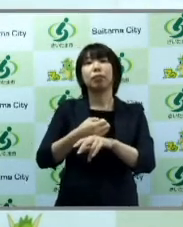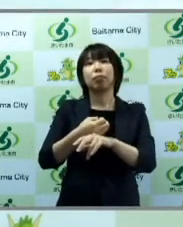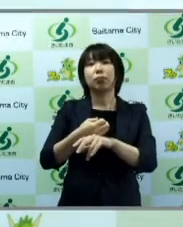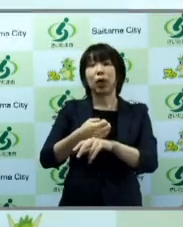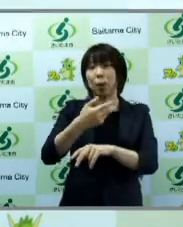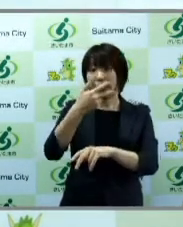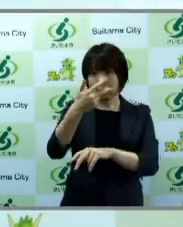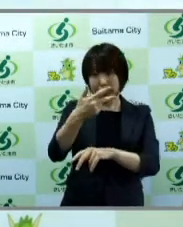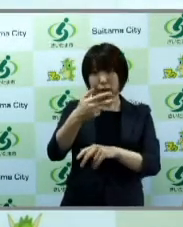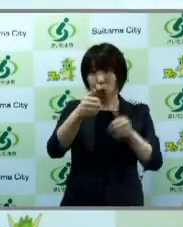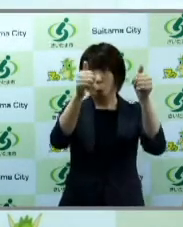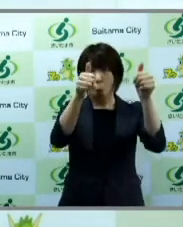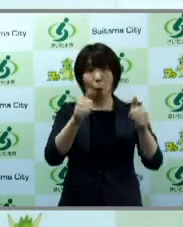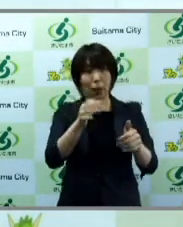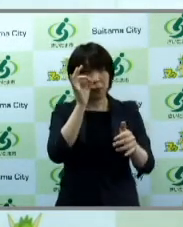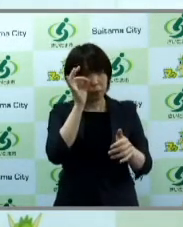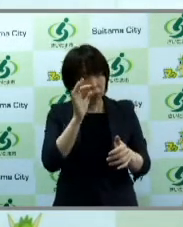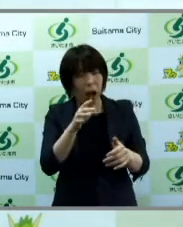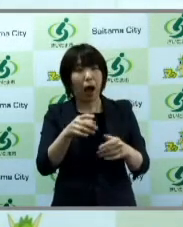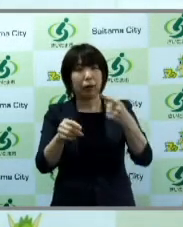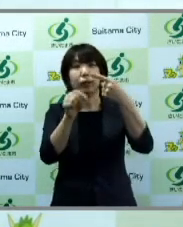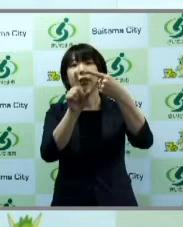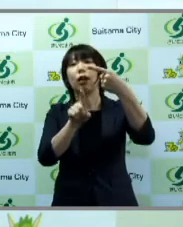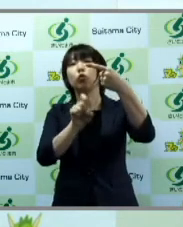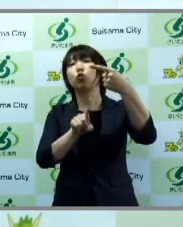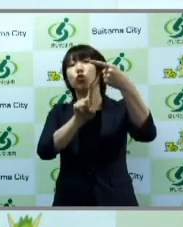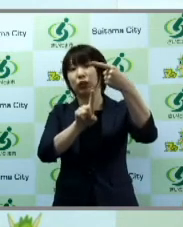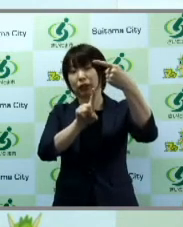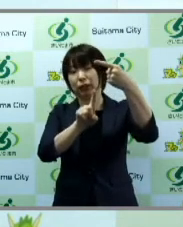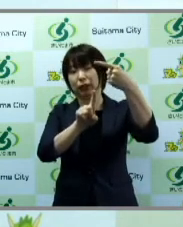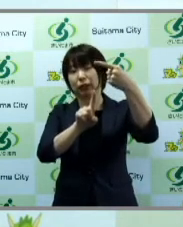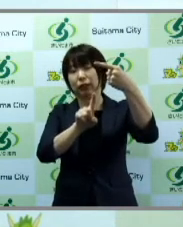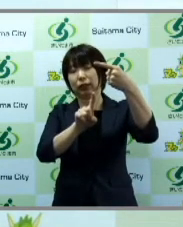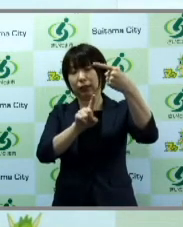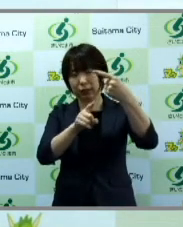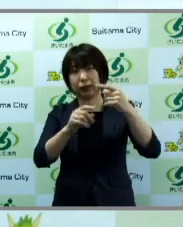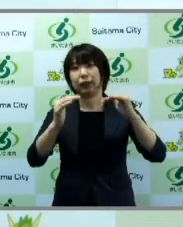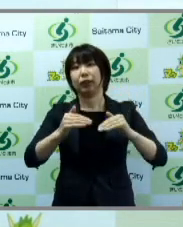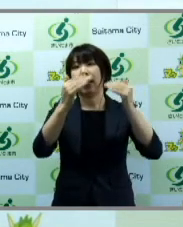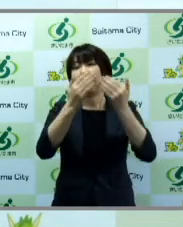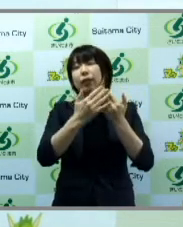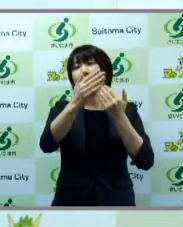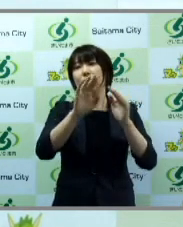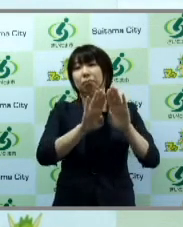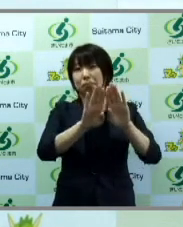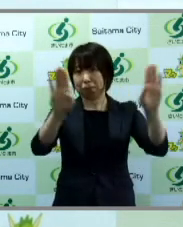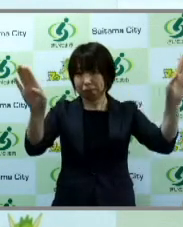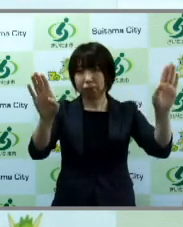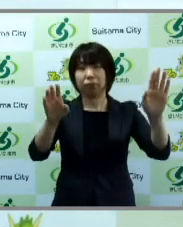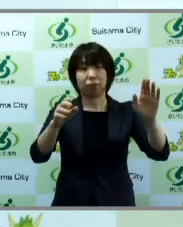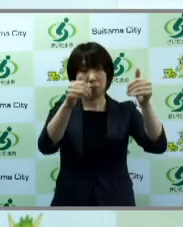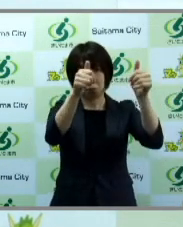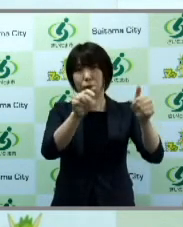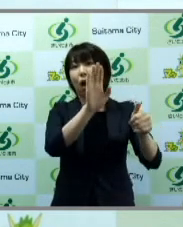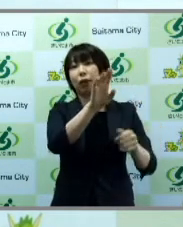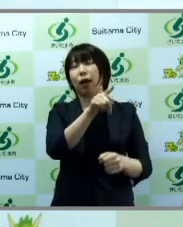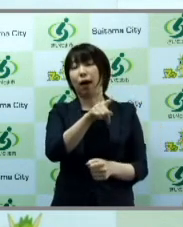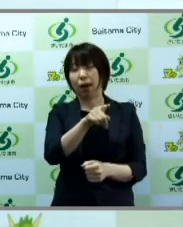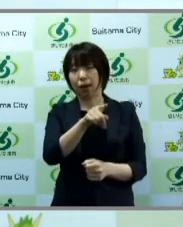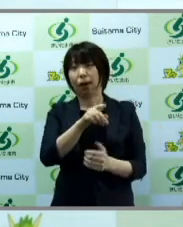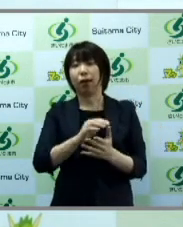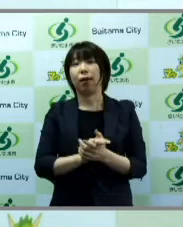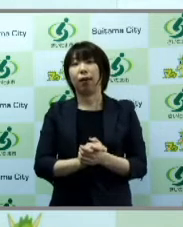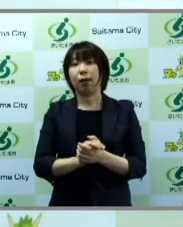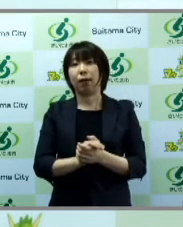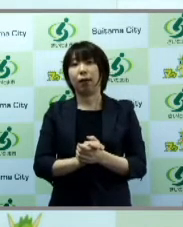一応予定してますというふうにあったんですが、今のところその、まあ、感染状況はもちろん分からないとは思うんですが、やる方向